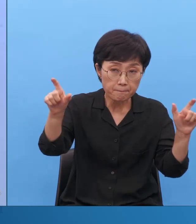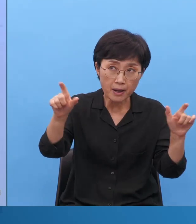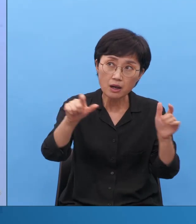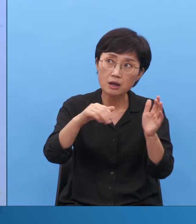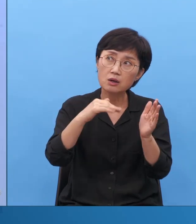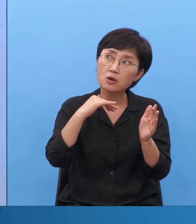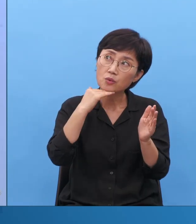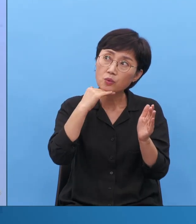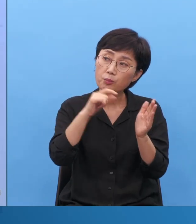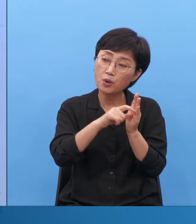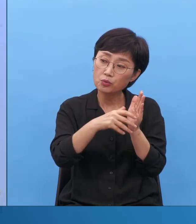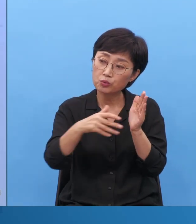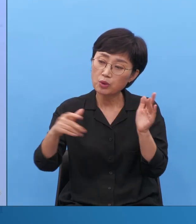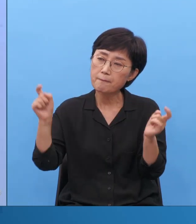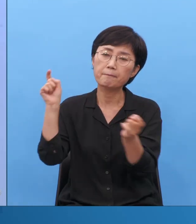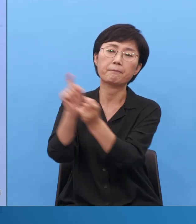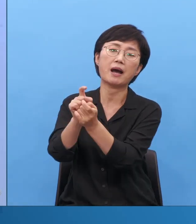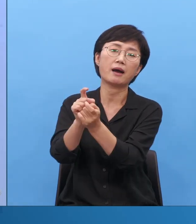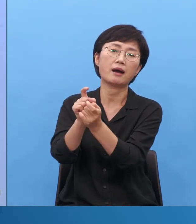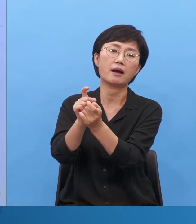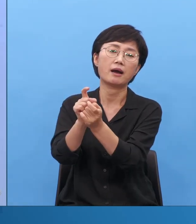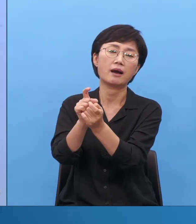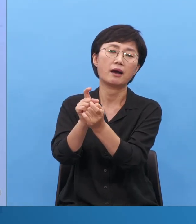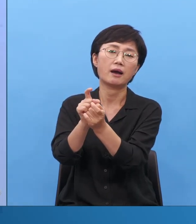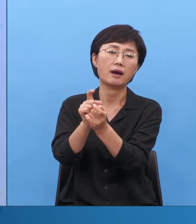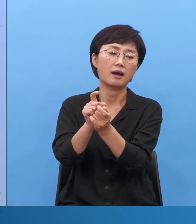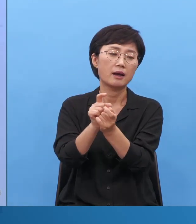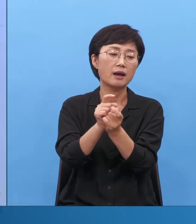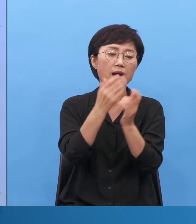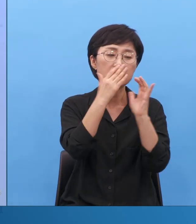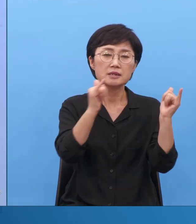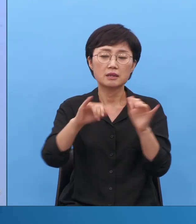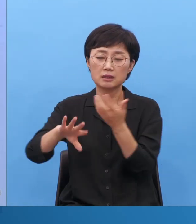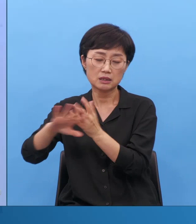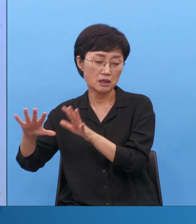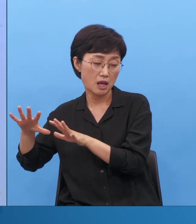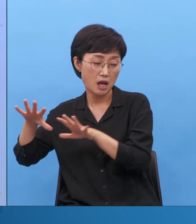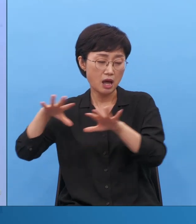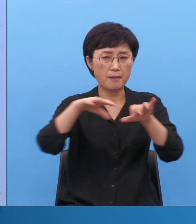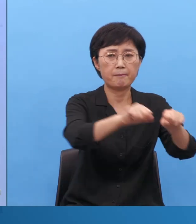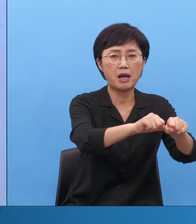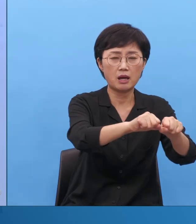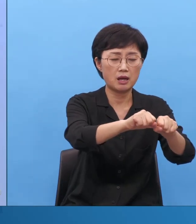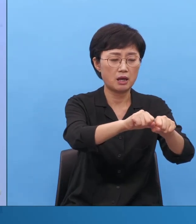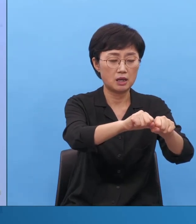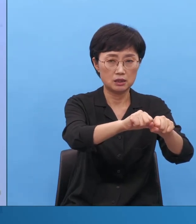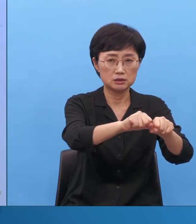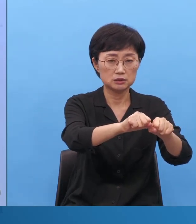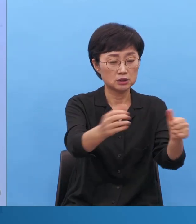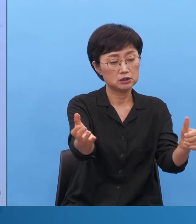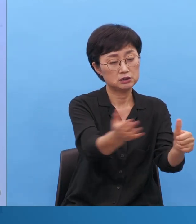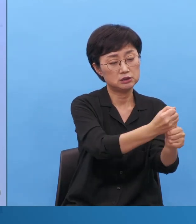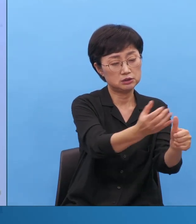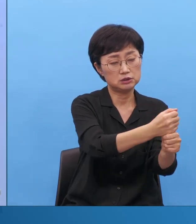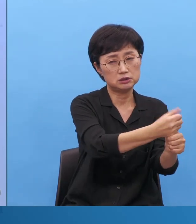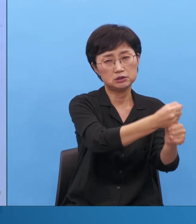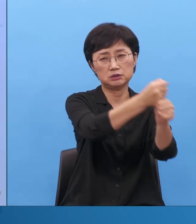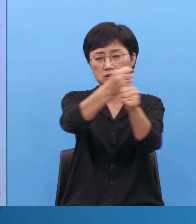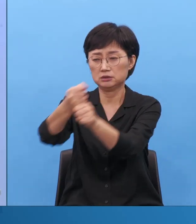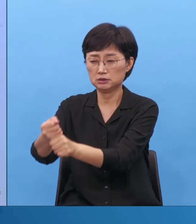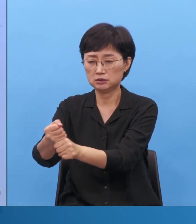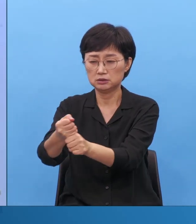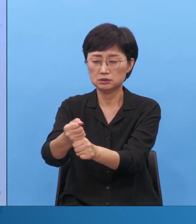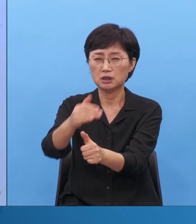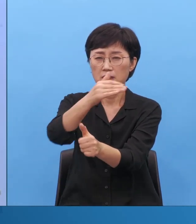the crumbling of the temple. 그때부터 여러분 이스라엘 역사 읽어보세요. 후대들이 막 곳곳에서 학살당합니다. And read